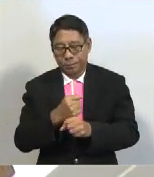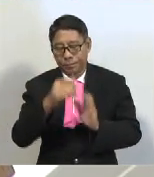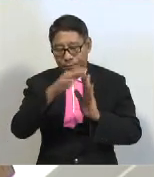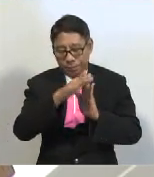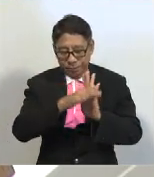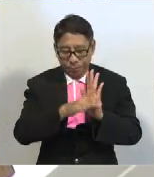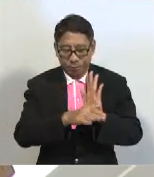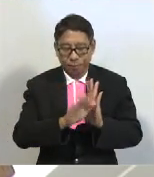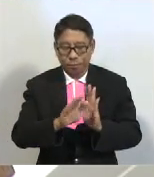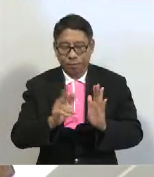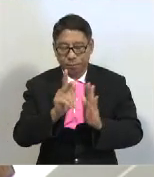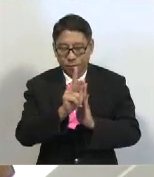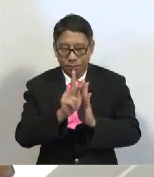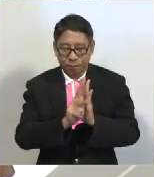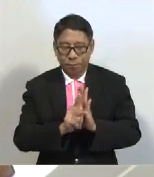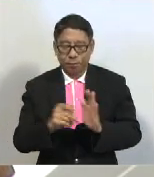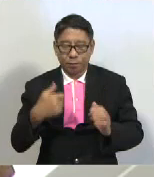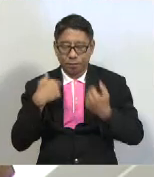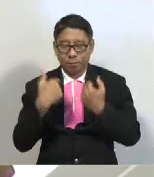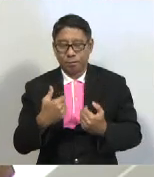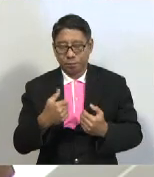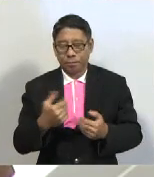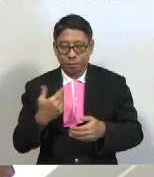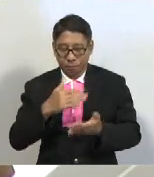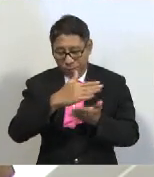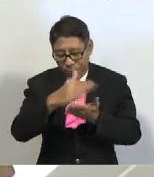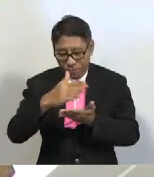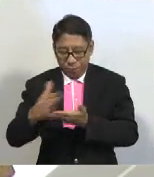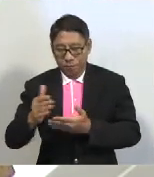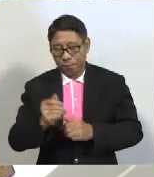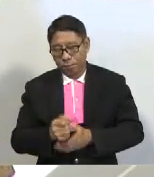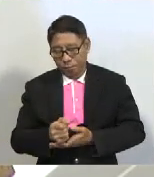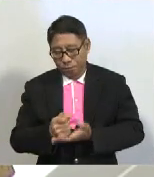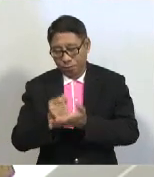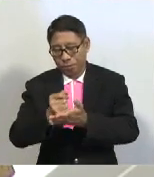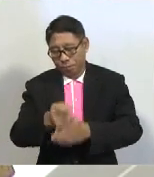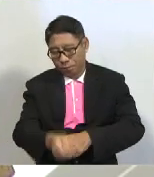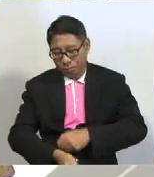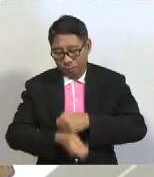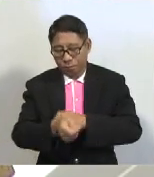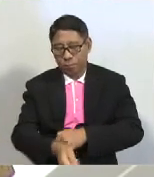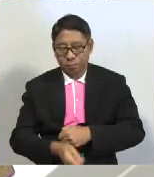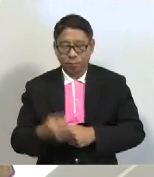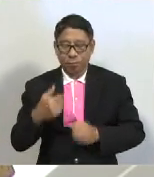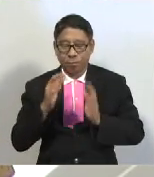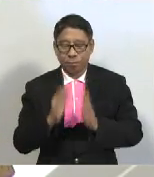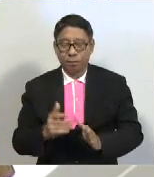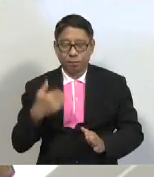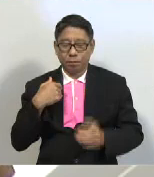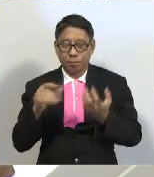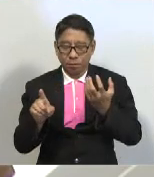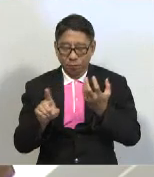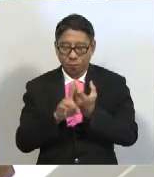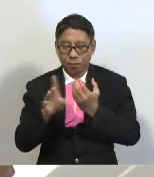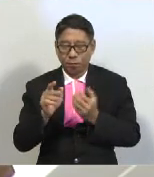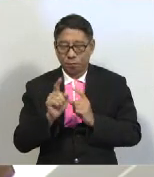อนของกฎหมายในการที่จะจัดสรรให้กับพี่น้องเกษตรกรผู้มีคุณสมบัติตาม